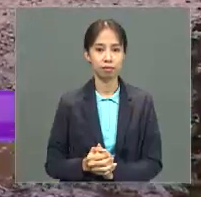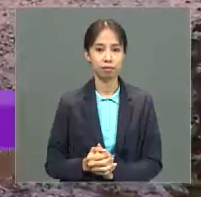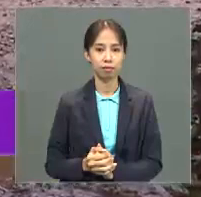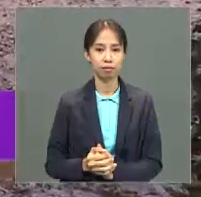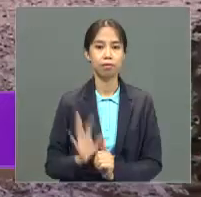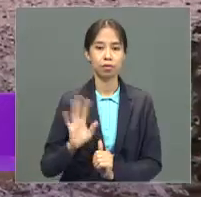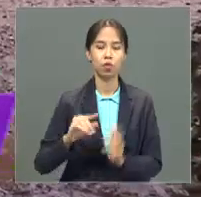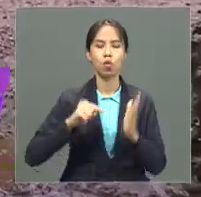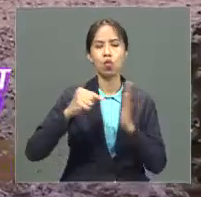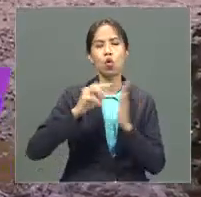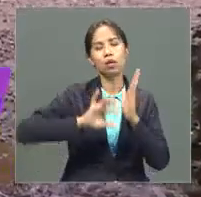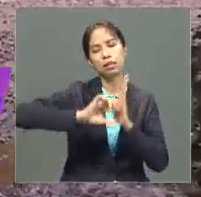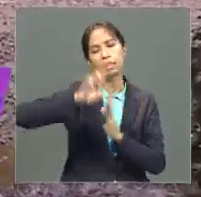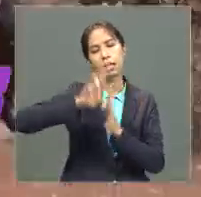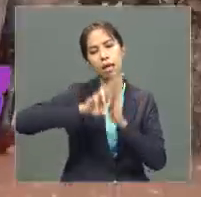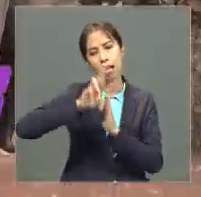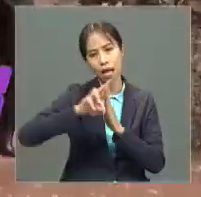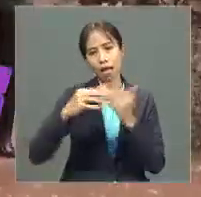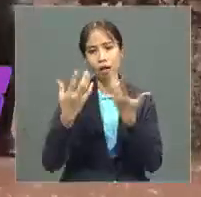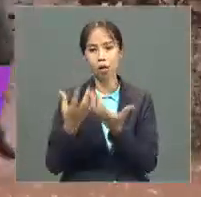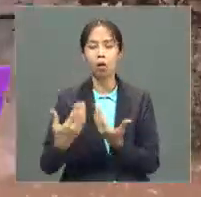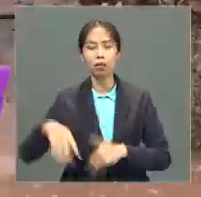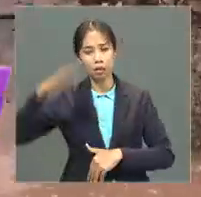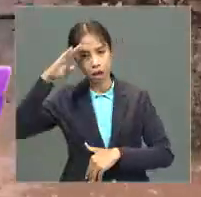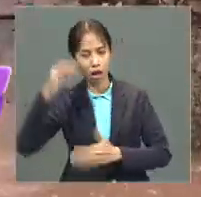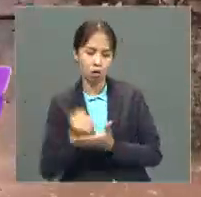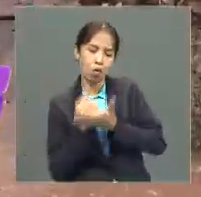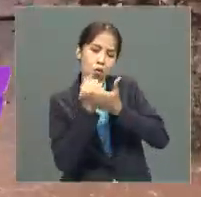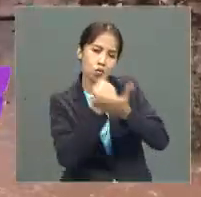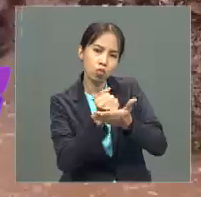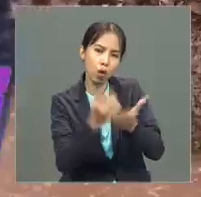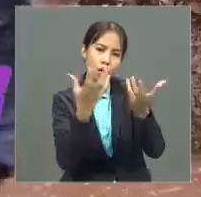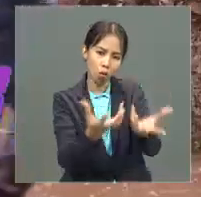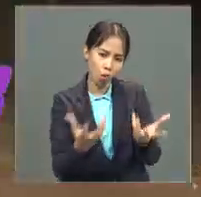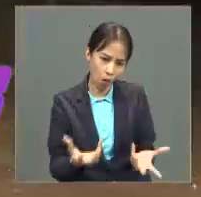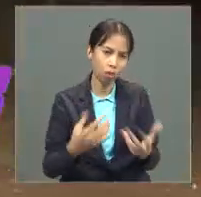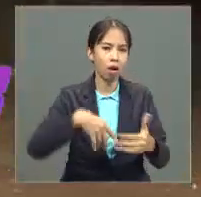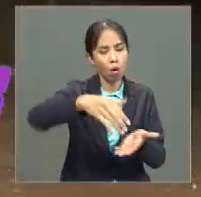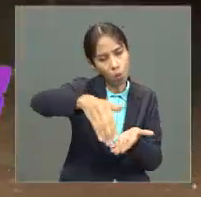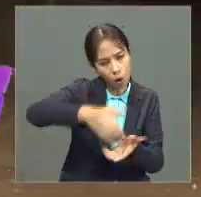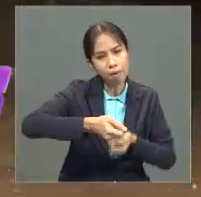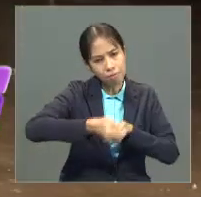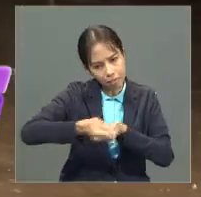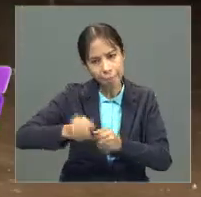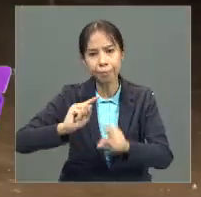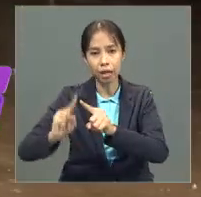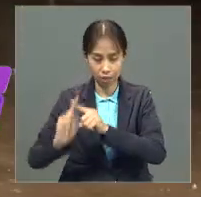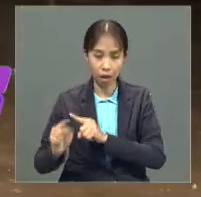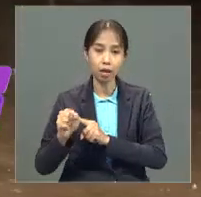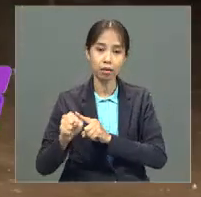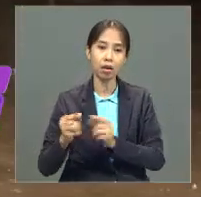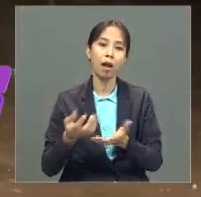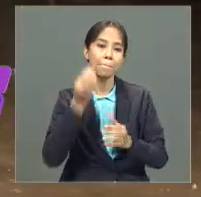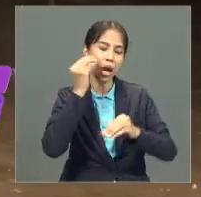ที่เชียงรายนะครับก็นำกำลังคนเข้ามาเก็บกวาดทำความสะอาดให้กับชาวบ้านในพื้นที่หมู่ที่7ตำบลแม่สวยนะครับที่